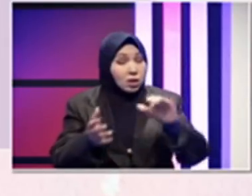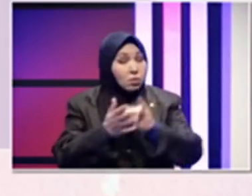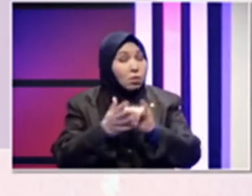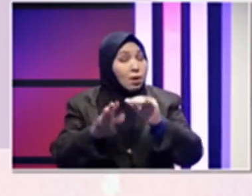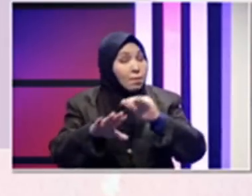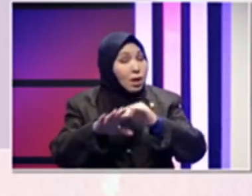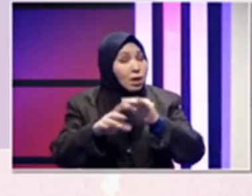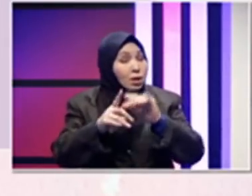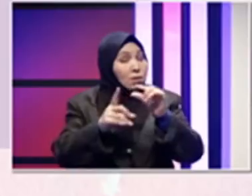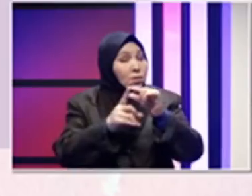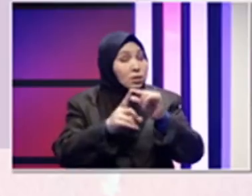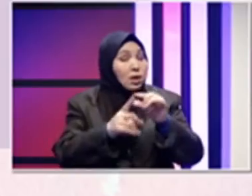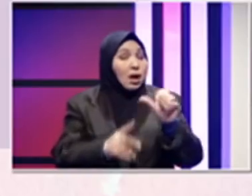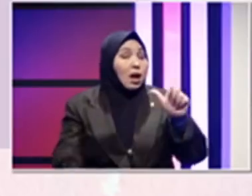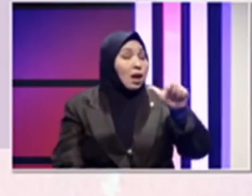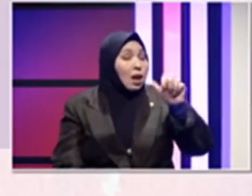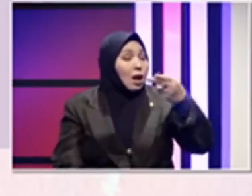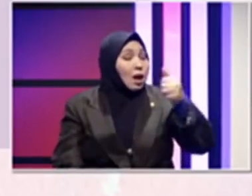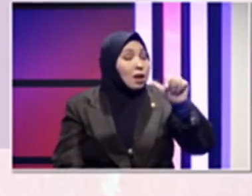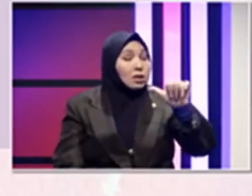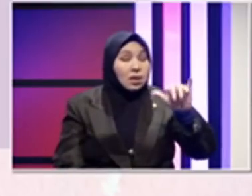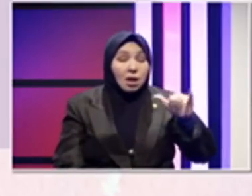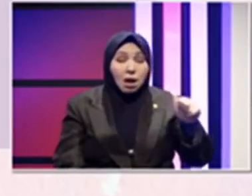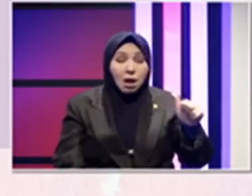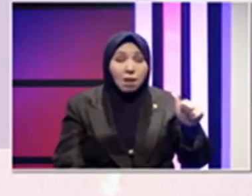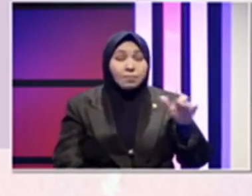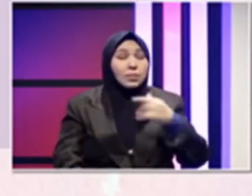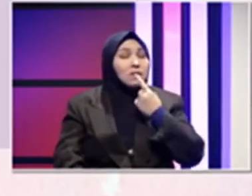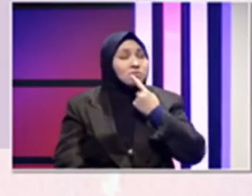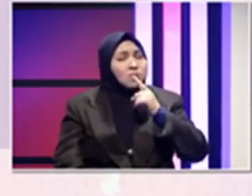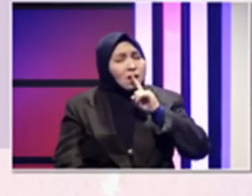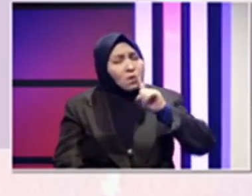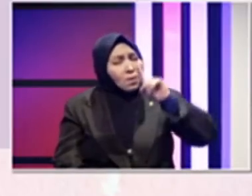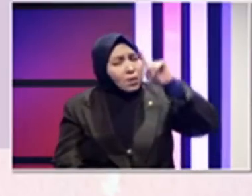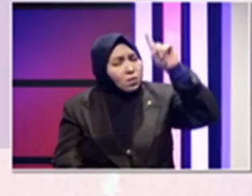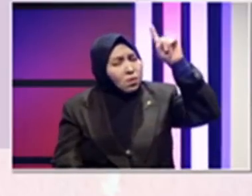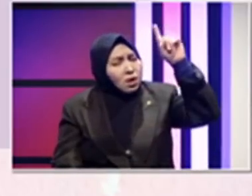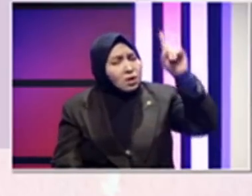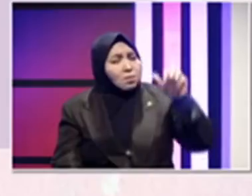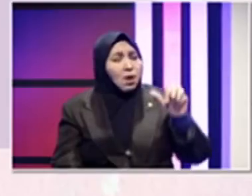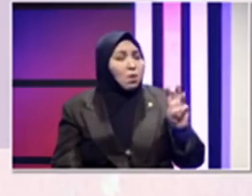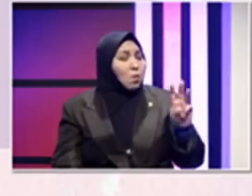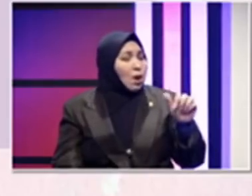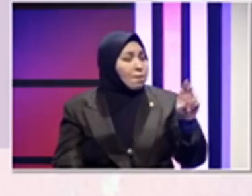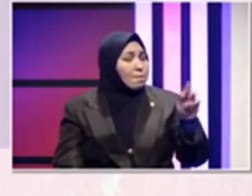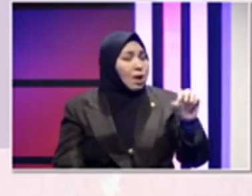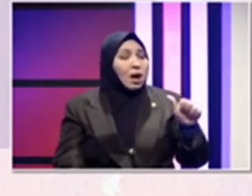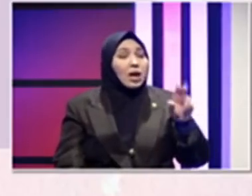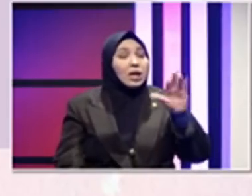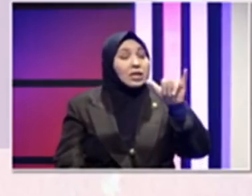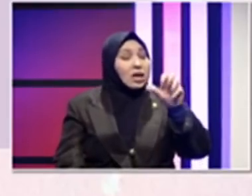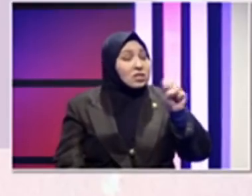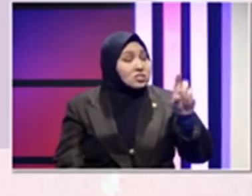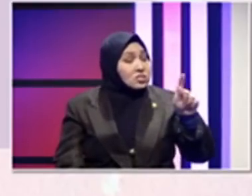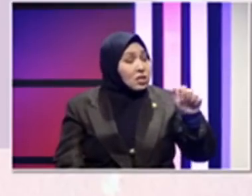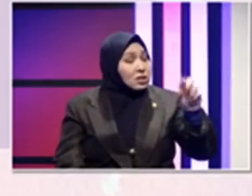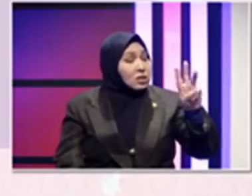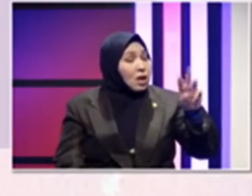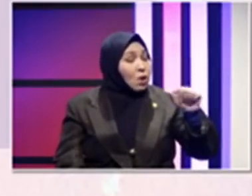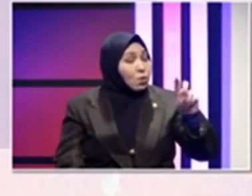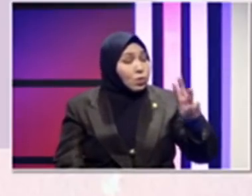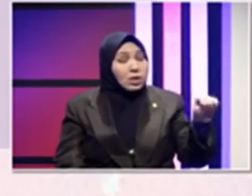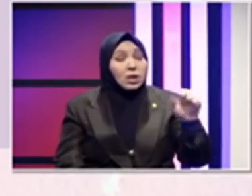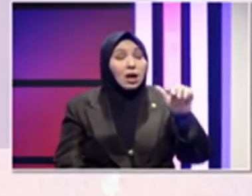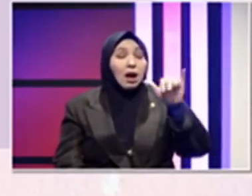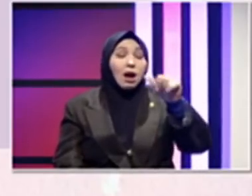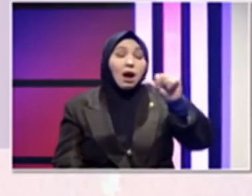kalimah al-ahya'u, kita baca bismillahirrahmanirrahim, wa ma yastawil